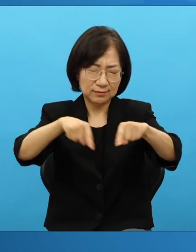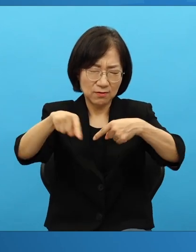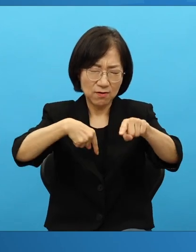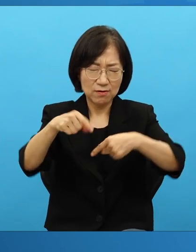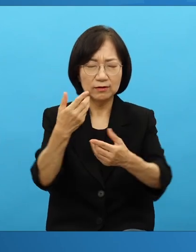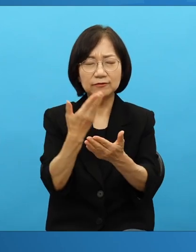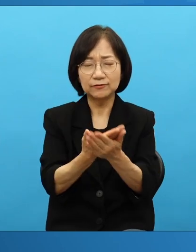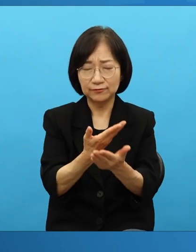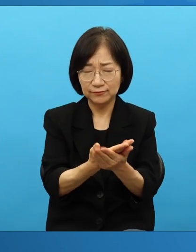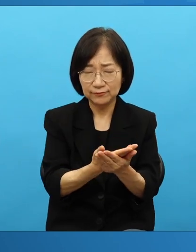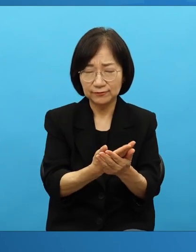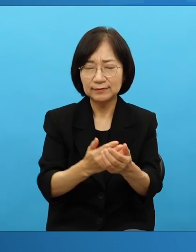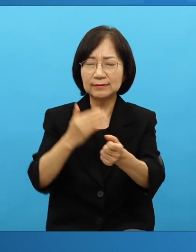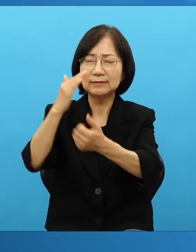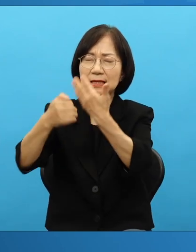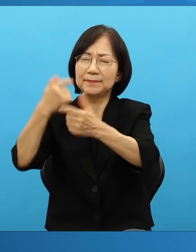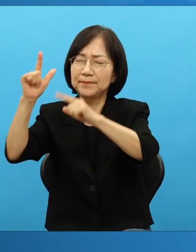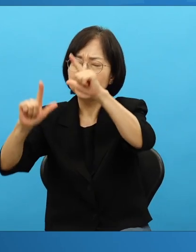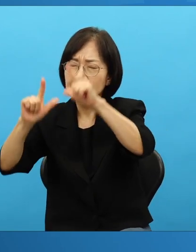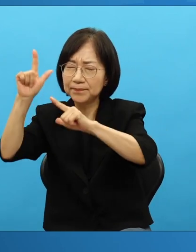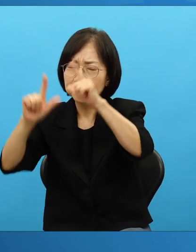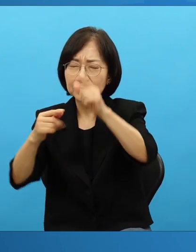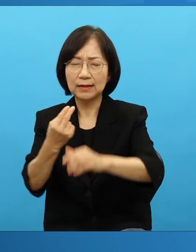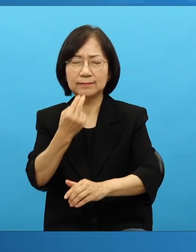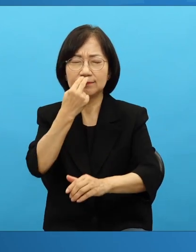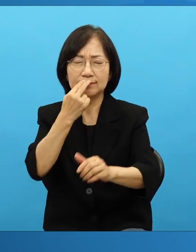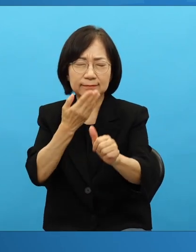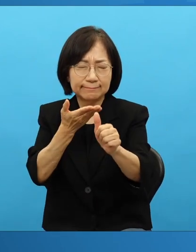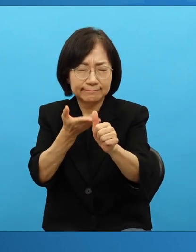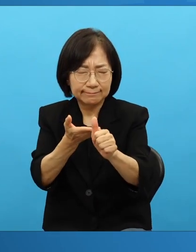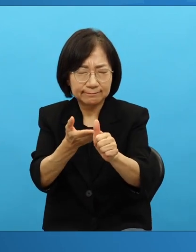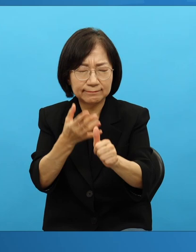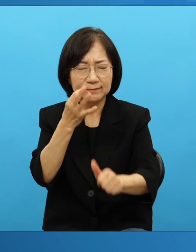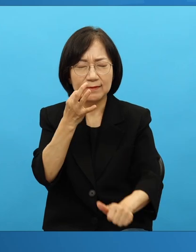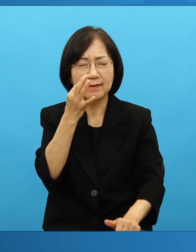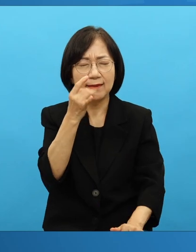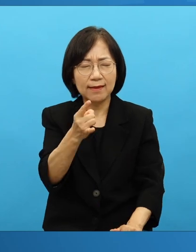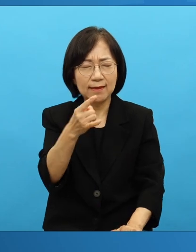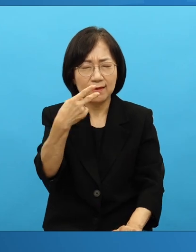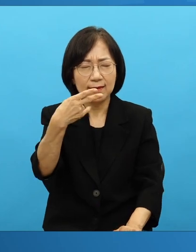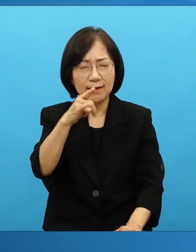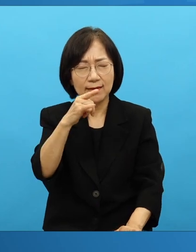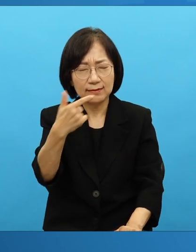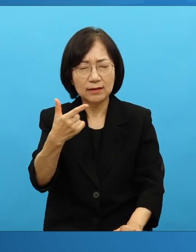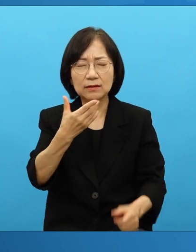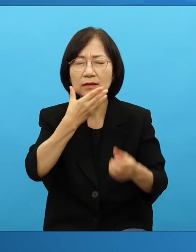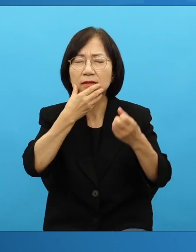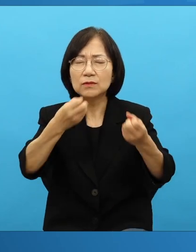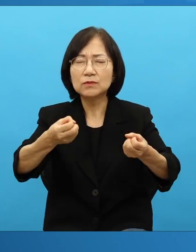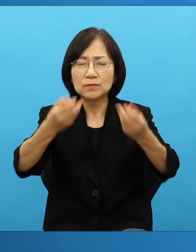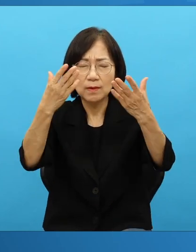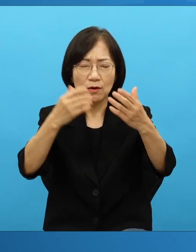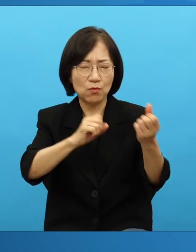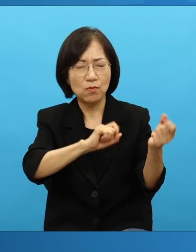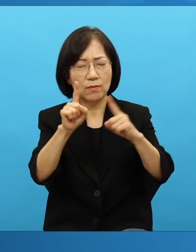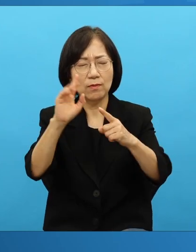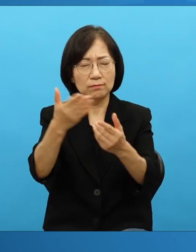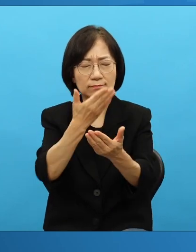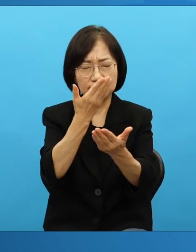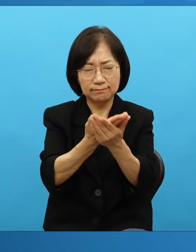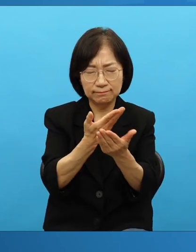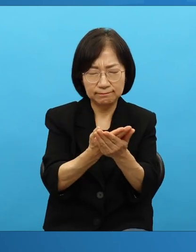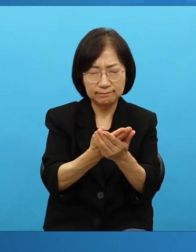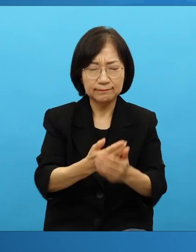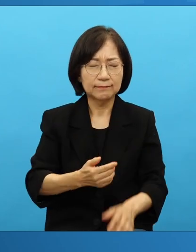하나님의 형상과 생기와 에덴 축복을 회복하옵시며 나와 교회와 업에서